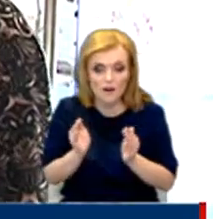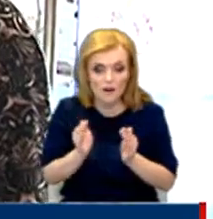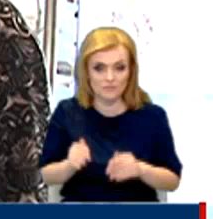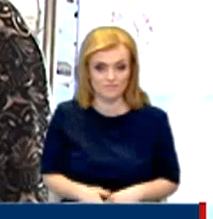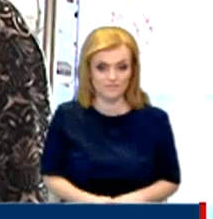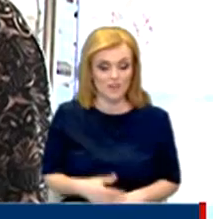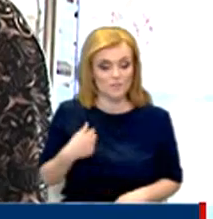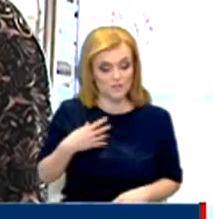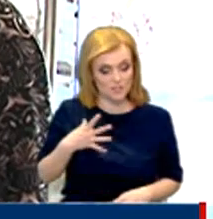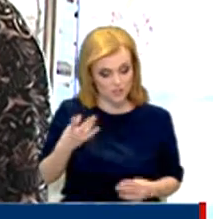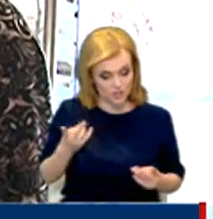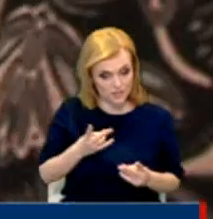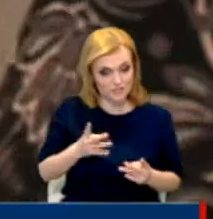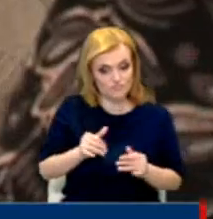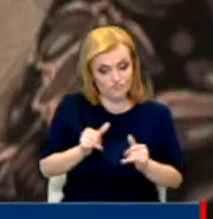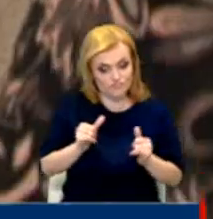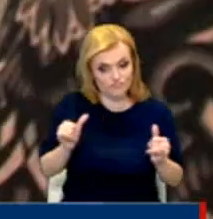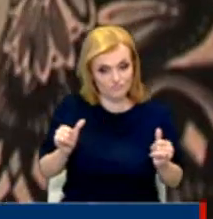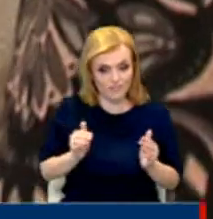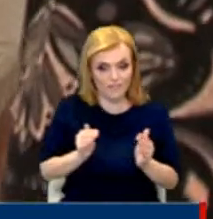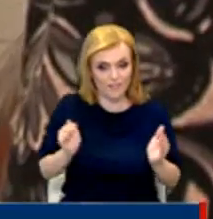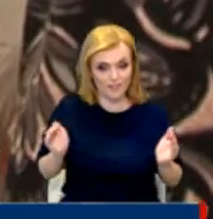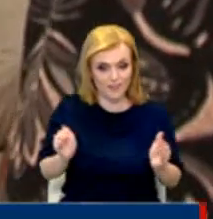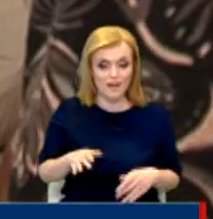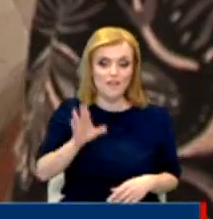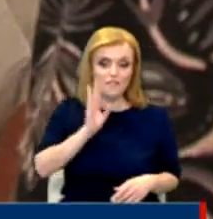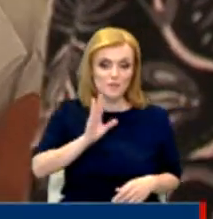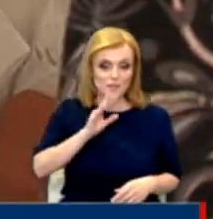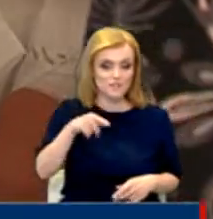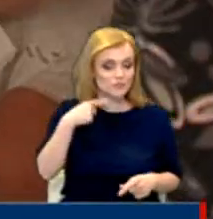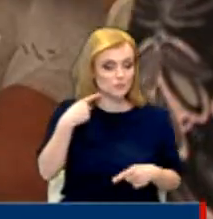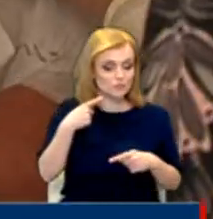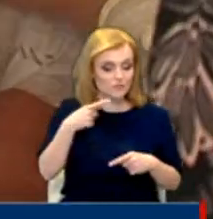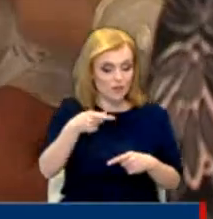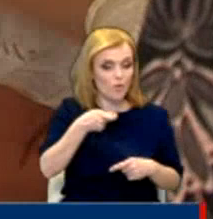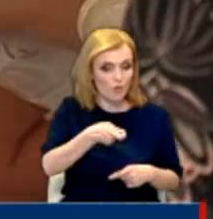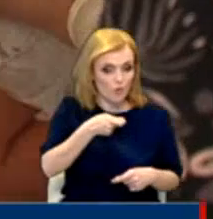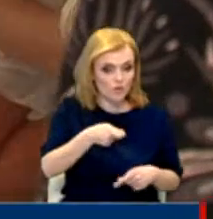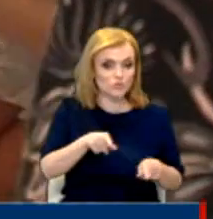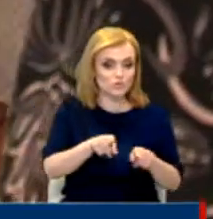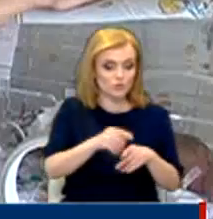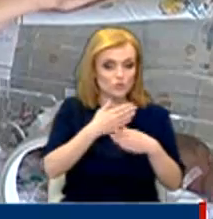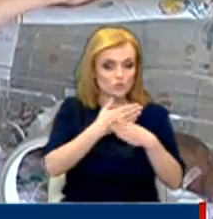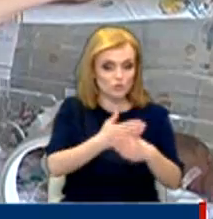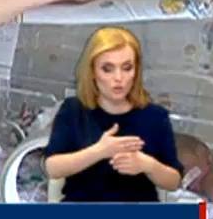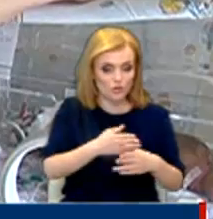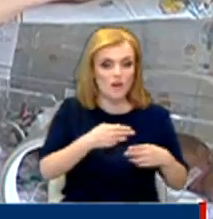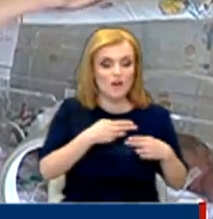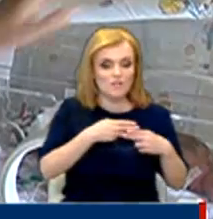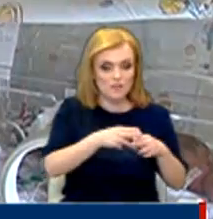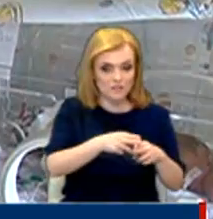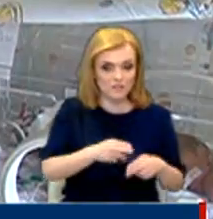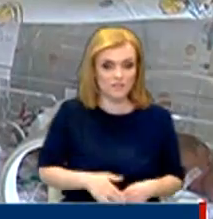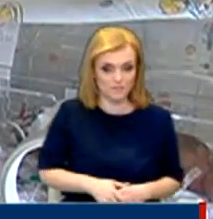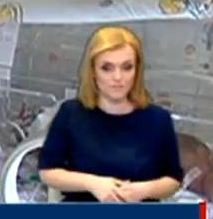să creștem, să adăugăm grămuțe. Femeia spune că micuții sunt hrăniți tot prin intermediul echipamentelor. Prin